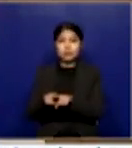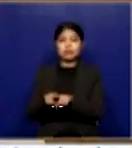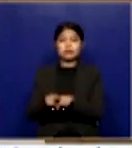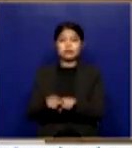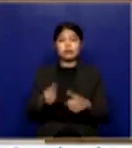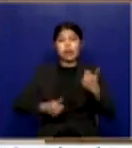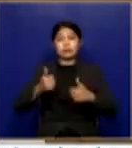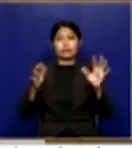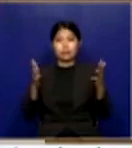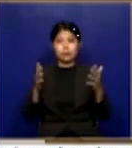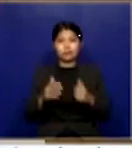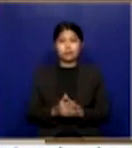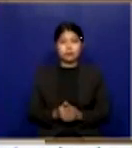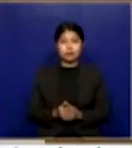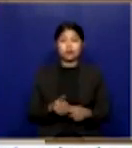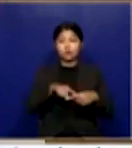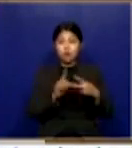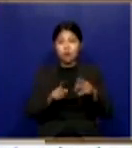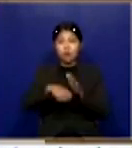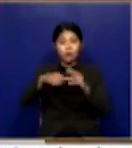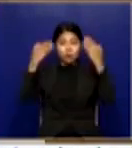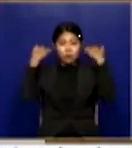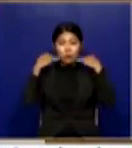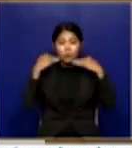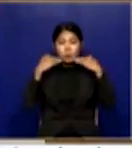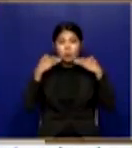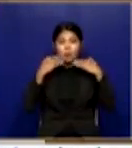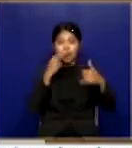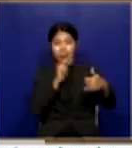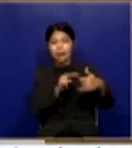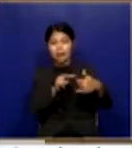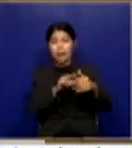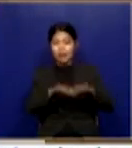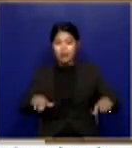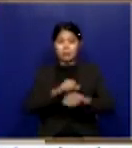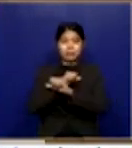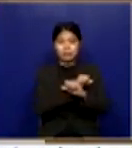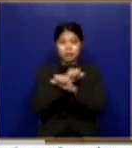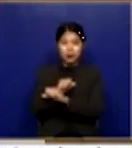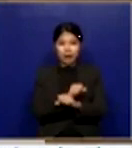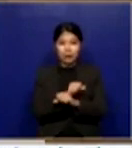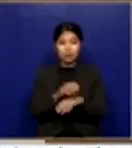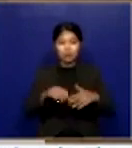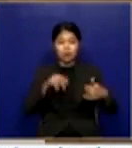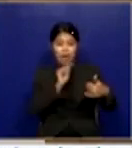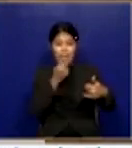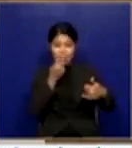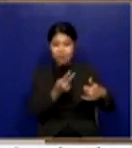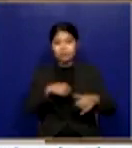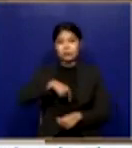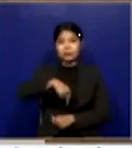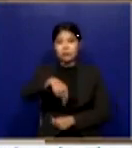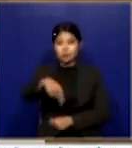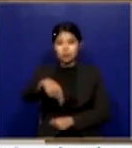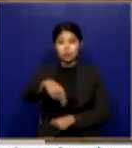ก็อีกเรื่องนึงก็คือว่าเพื่อทรงผมเพื่อให้เกิดความแตกต่างให้กับเกิดความปลอดภัยแก่เด็กนักเรียนนักศึกษาว่าคนเหล่านี้เมื่อไปเดินอยู่